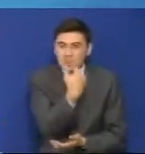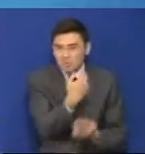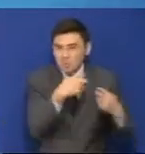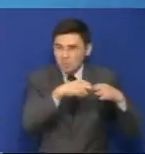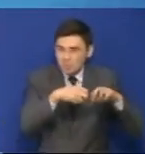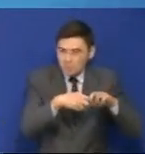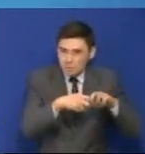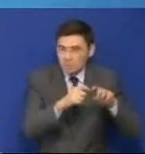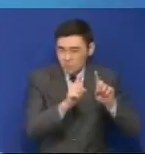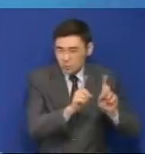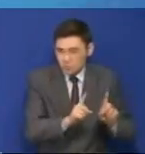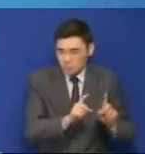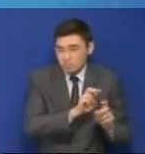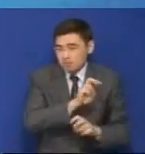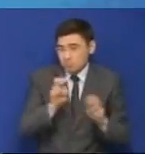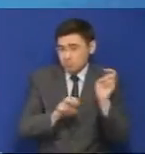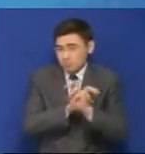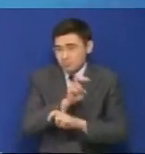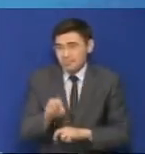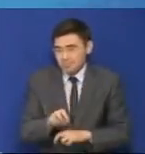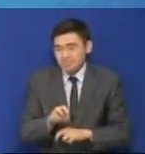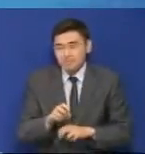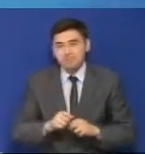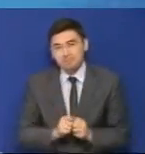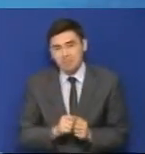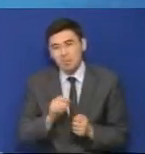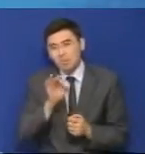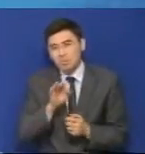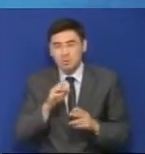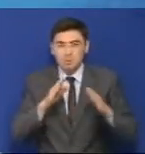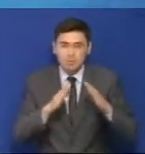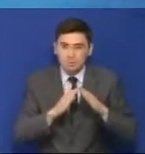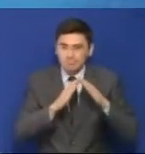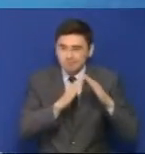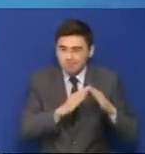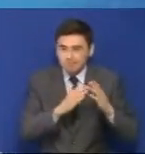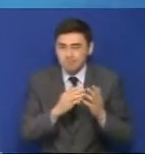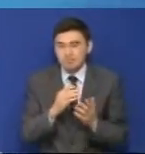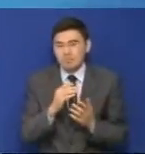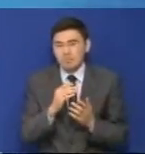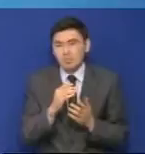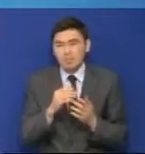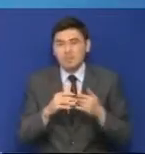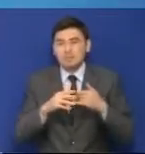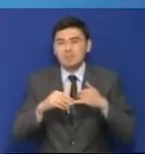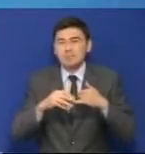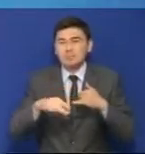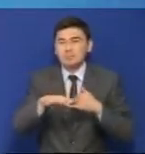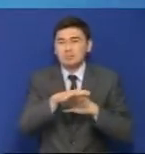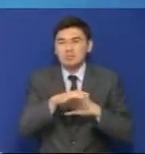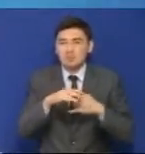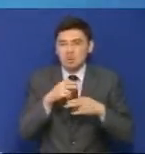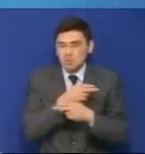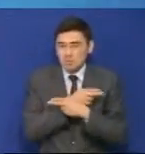бойынша қабылдады. Онда семейліктер тарапынан баспанамен қамту, сапалы медициналық көмек алу, саяжайлардағы жер учаскелерін